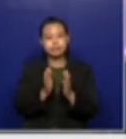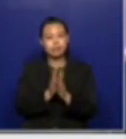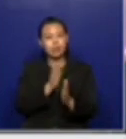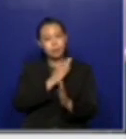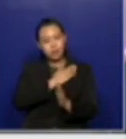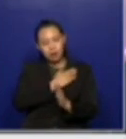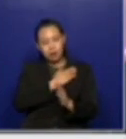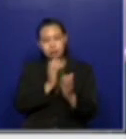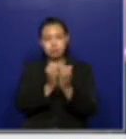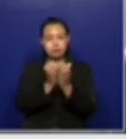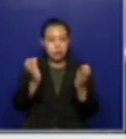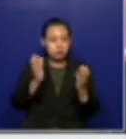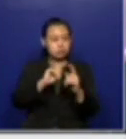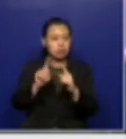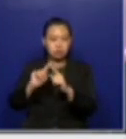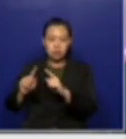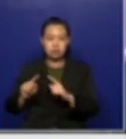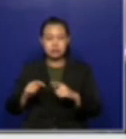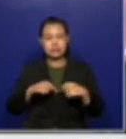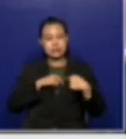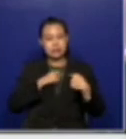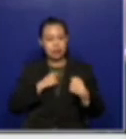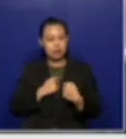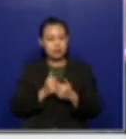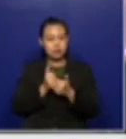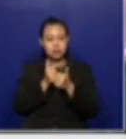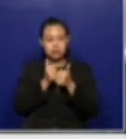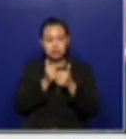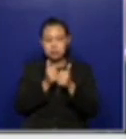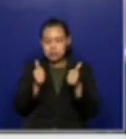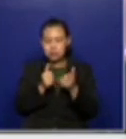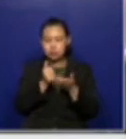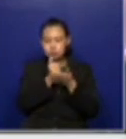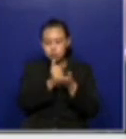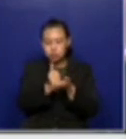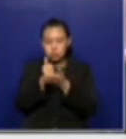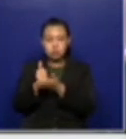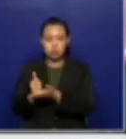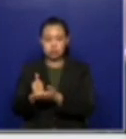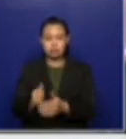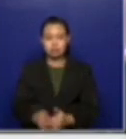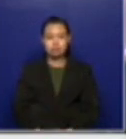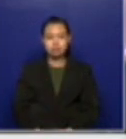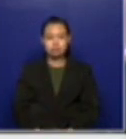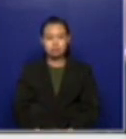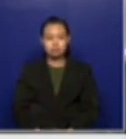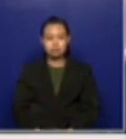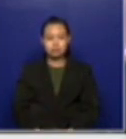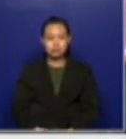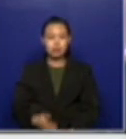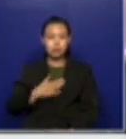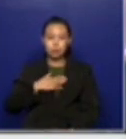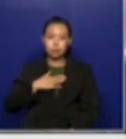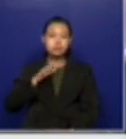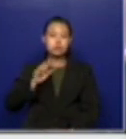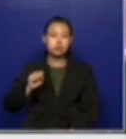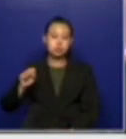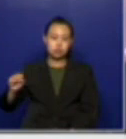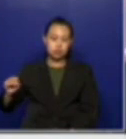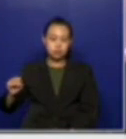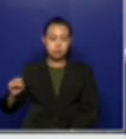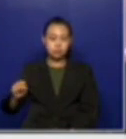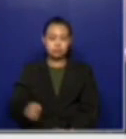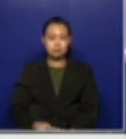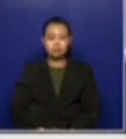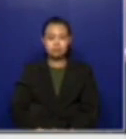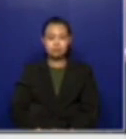าแต่แปลกจริงที่ชาวพุทธก็ยังสอบถามผมได้นะเป็นส.ส.ซีกนี้ก็ถาม